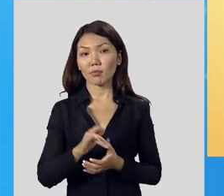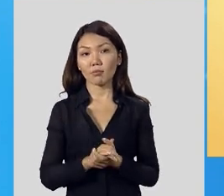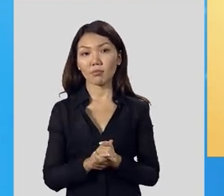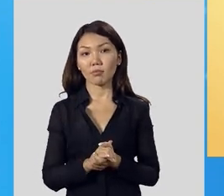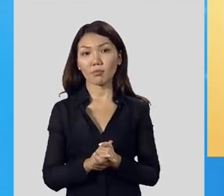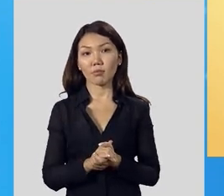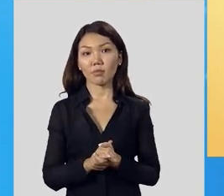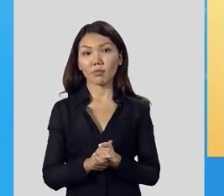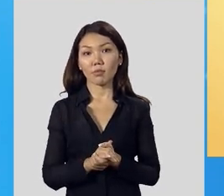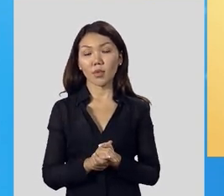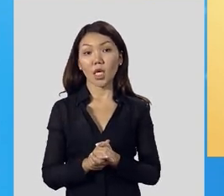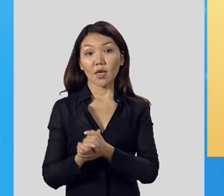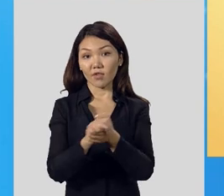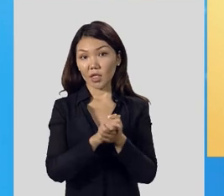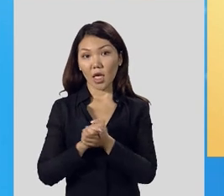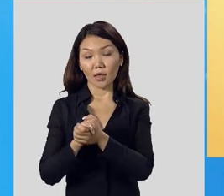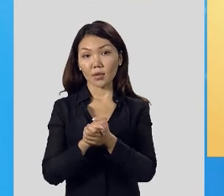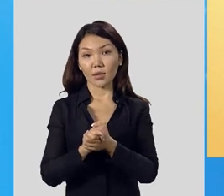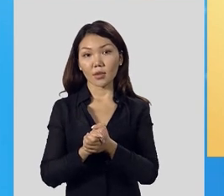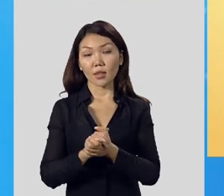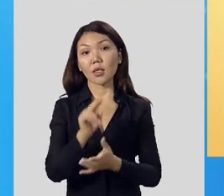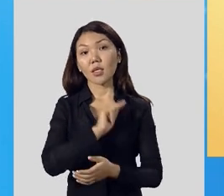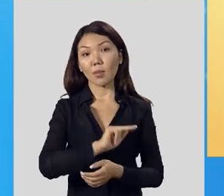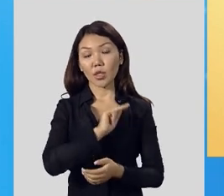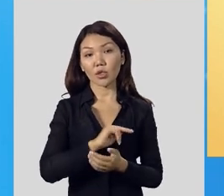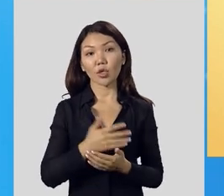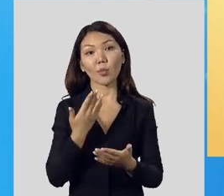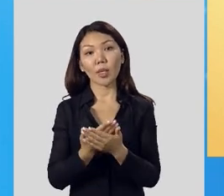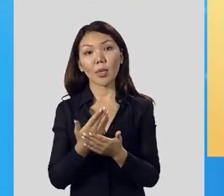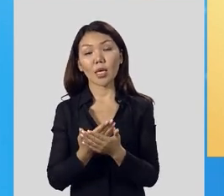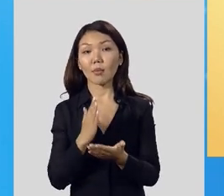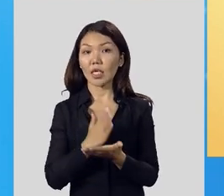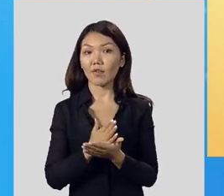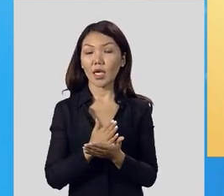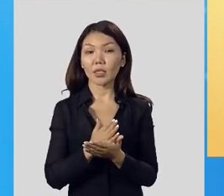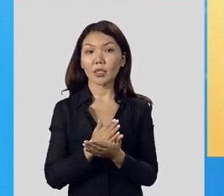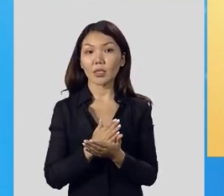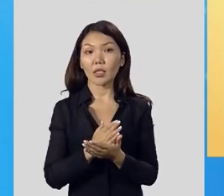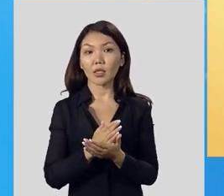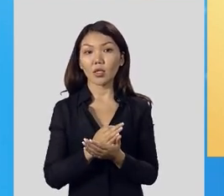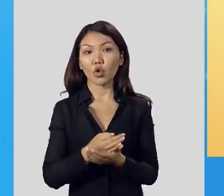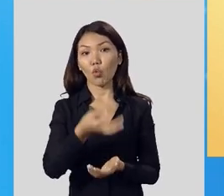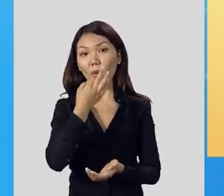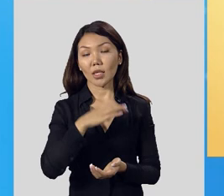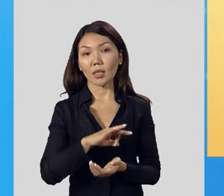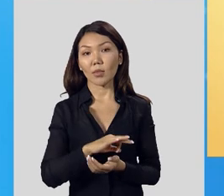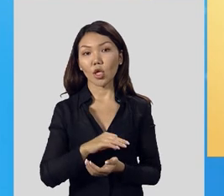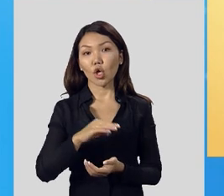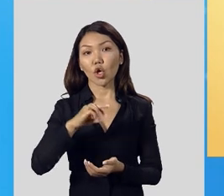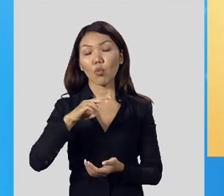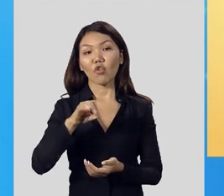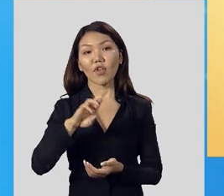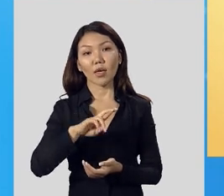ними взаимодействует. Примером является потребление морфия или